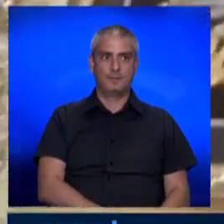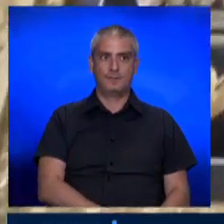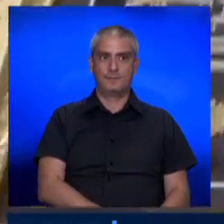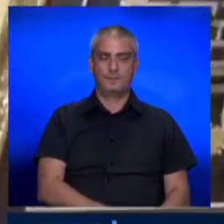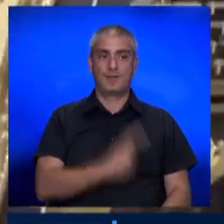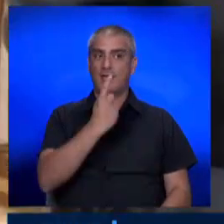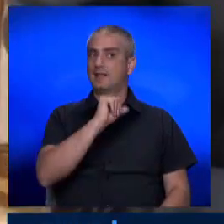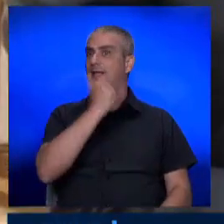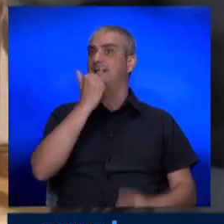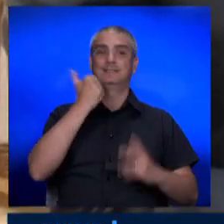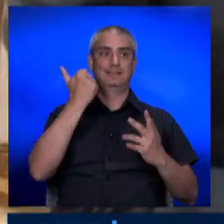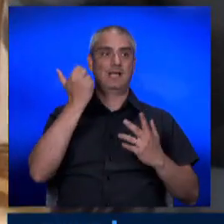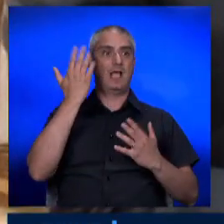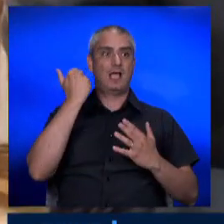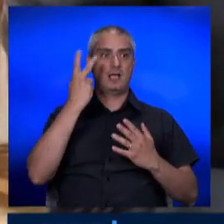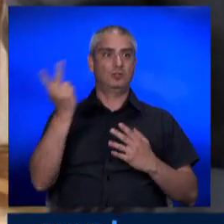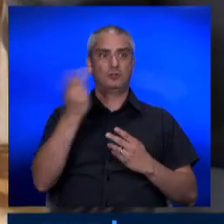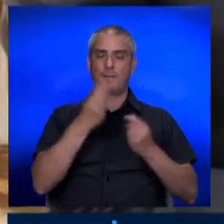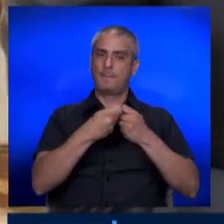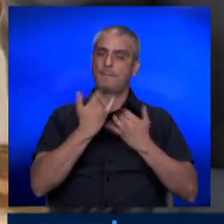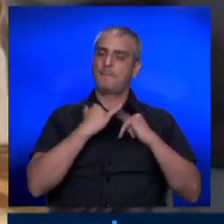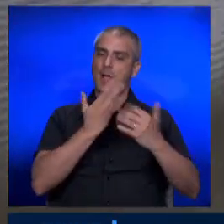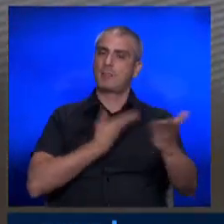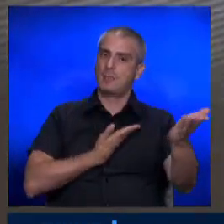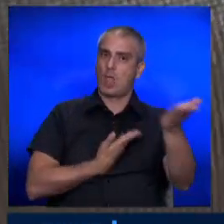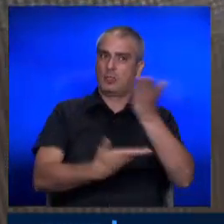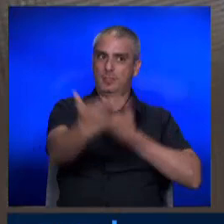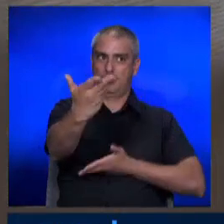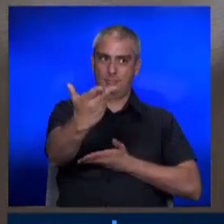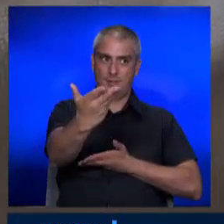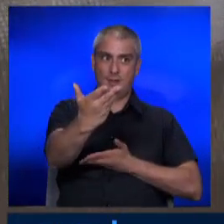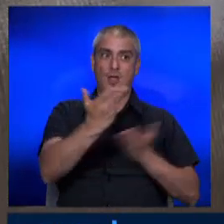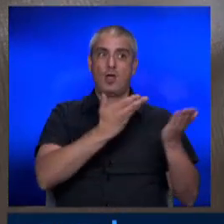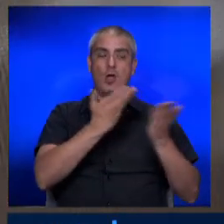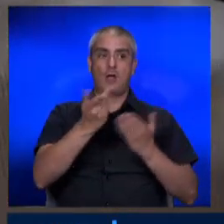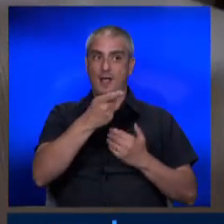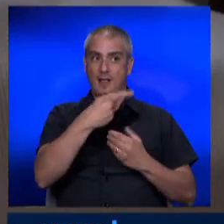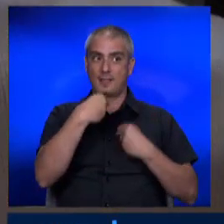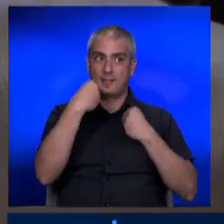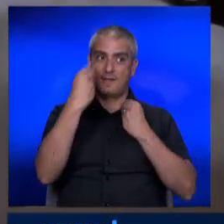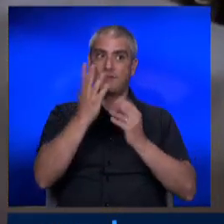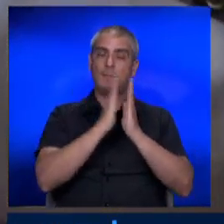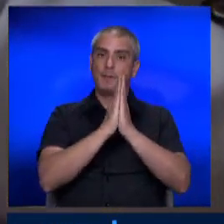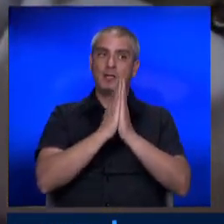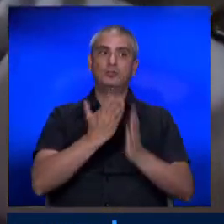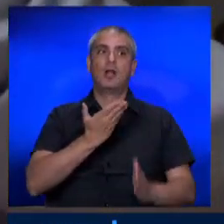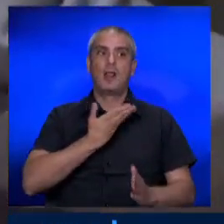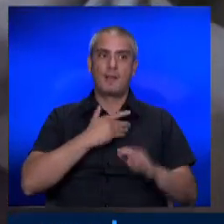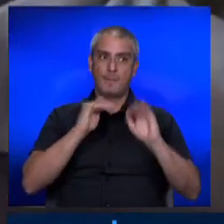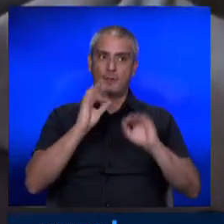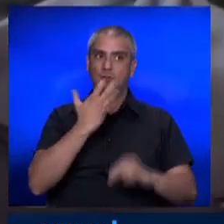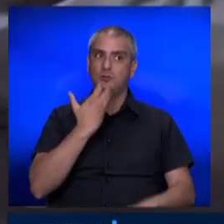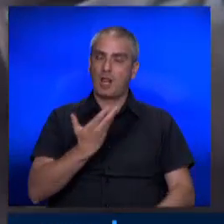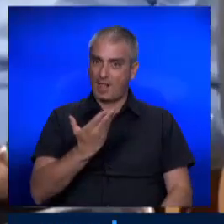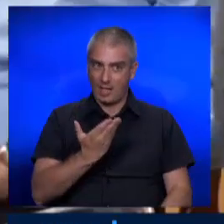אחד מרגעי השיא של הפגישה היה כאשר השניים החליפו מתנות והאורח מהאמירויות אף ביקש לקבל את ברכתו של